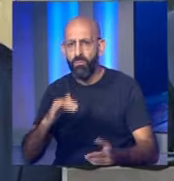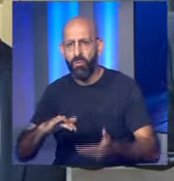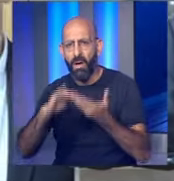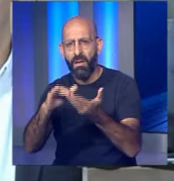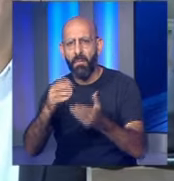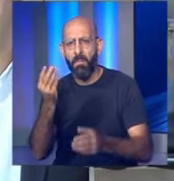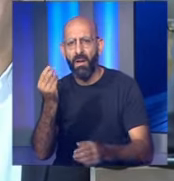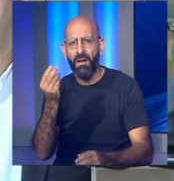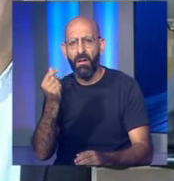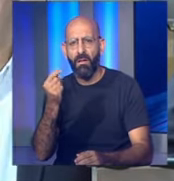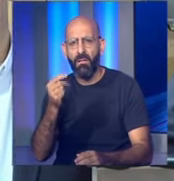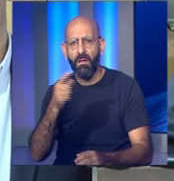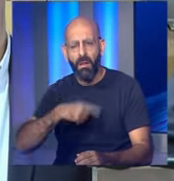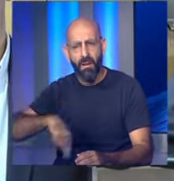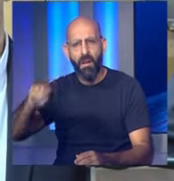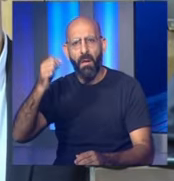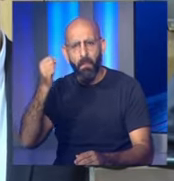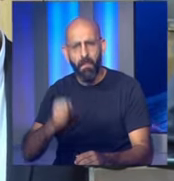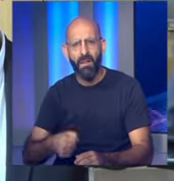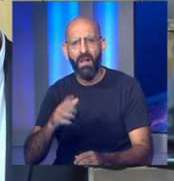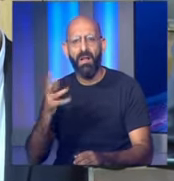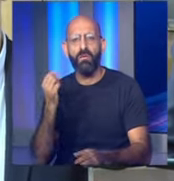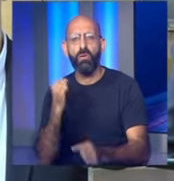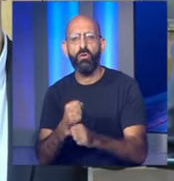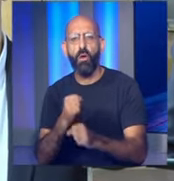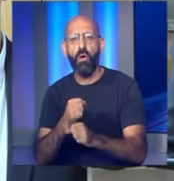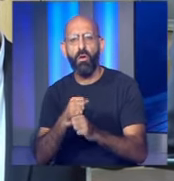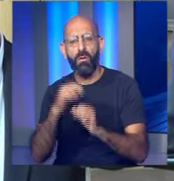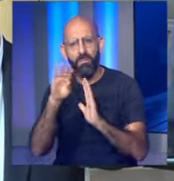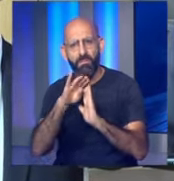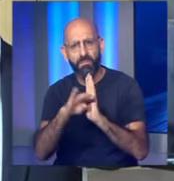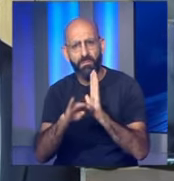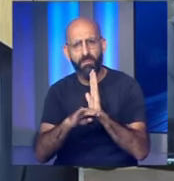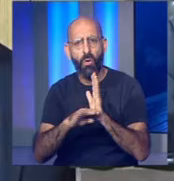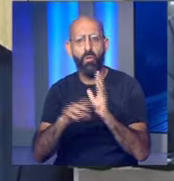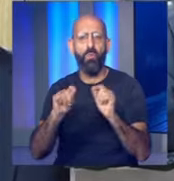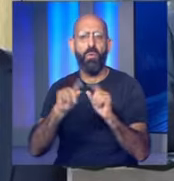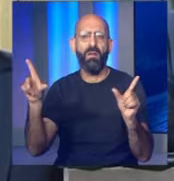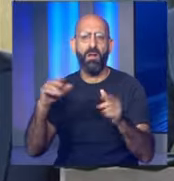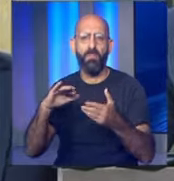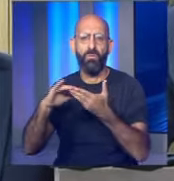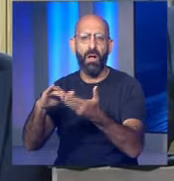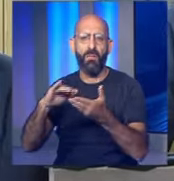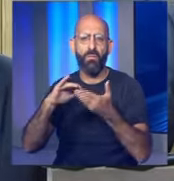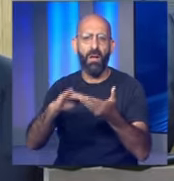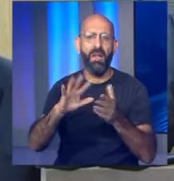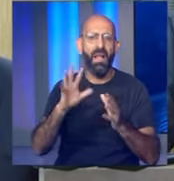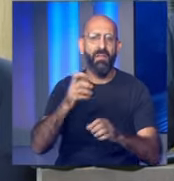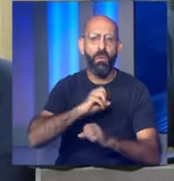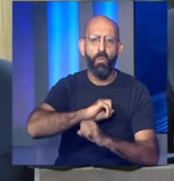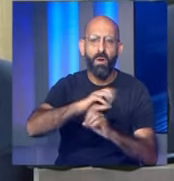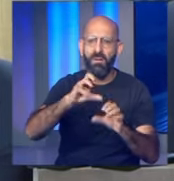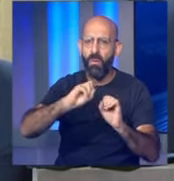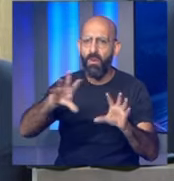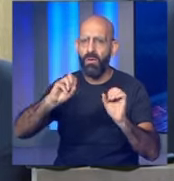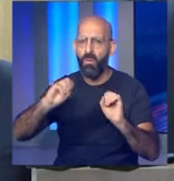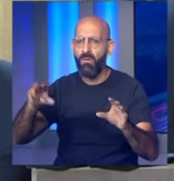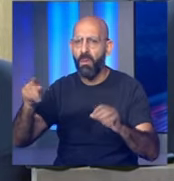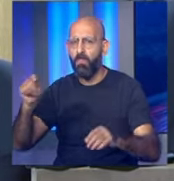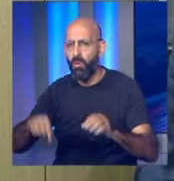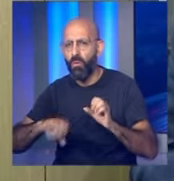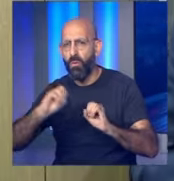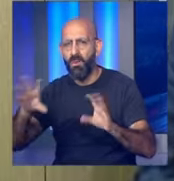مساعدات مالية عم توصل. نحن بدنا أن يكون في شفافية مطلقة حول هذه المساعدات، كيفية توزيعها، لمين عم